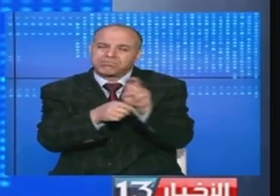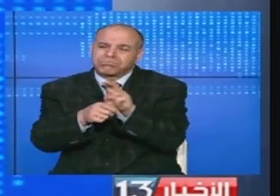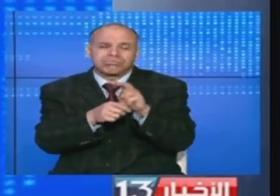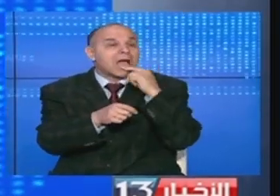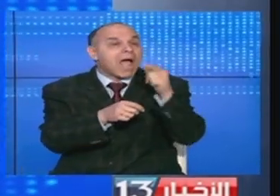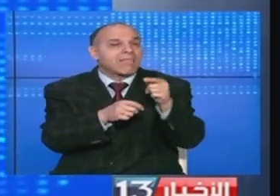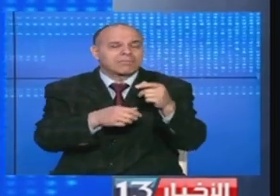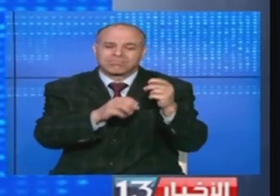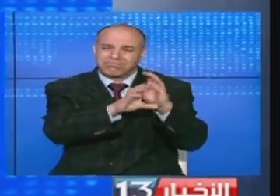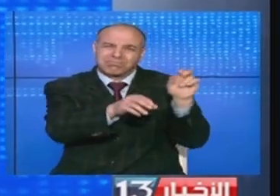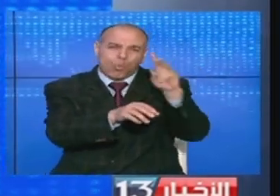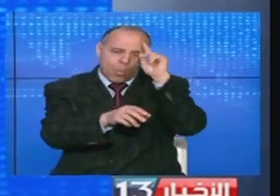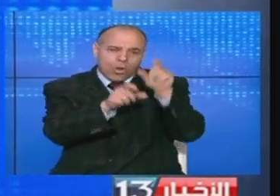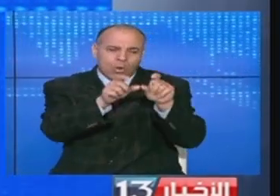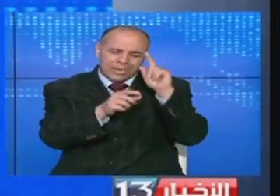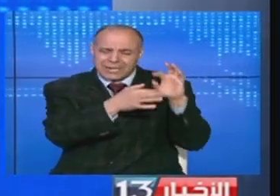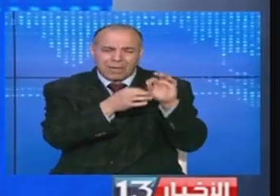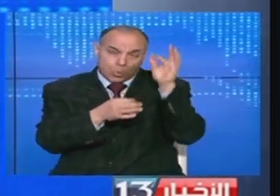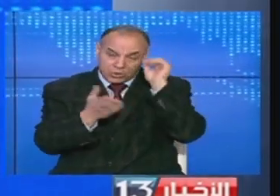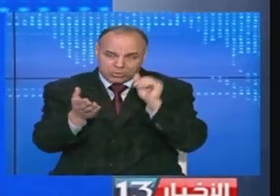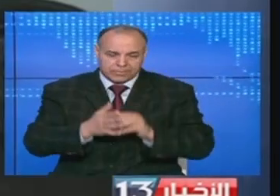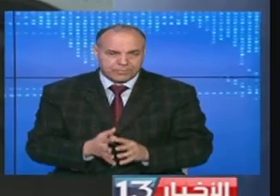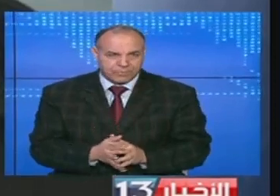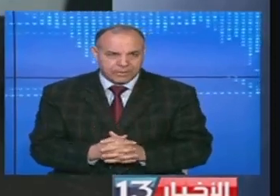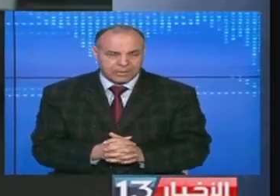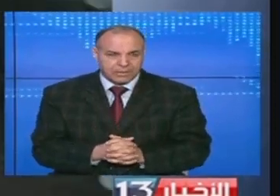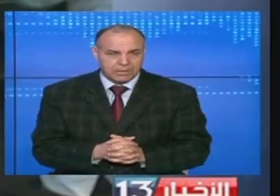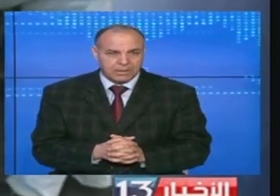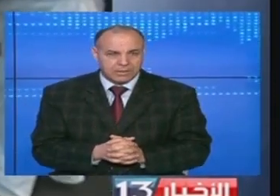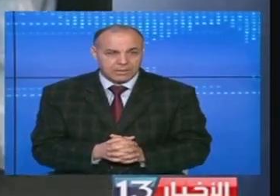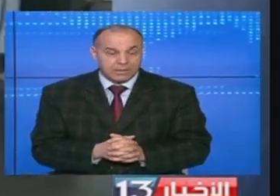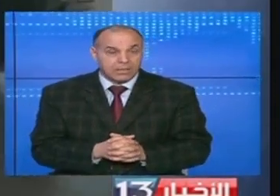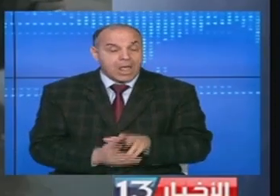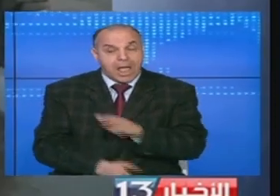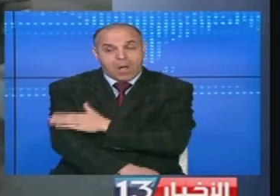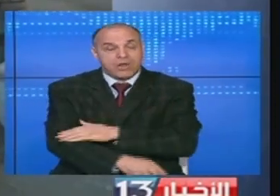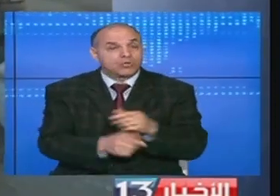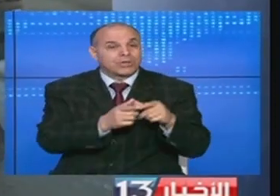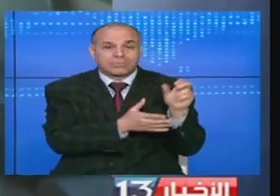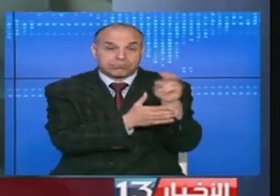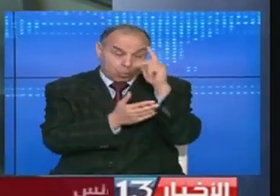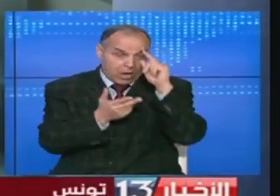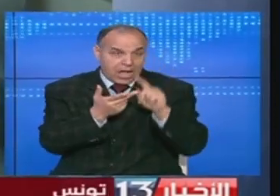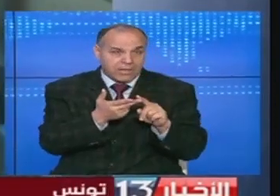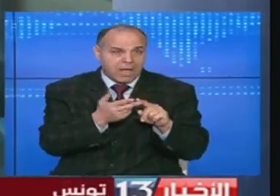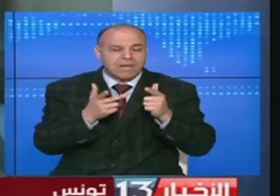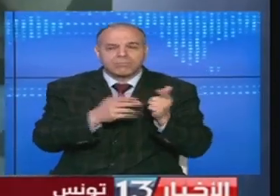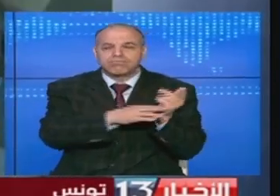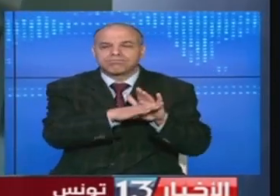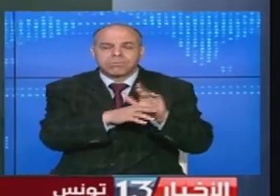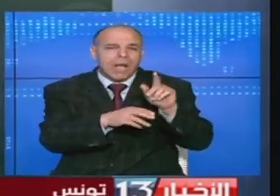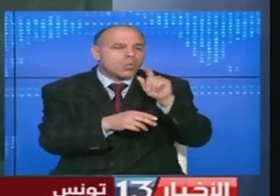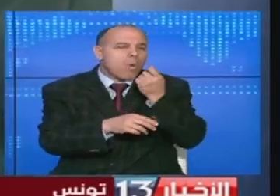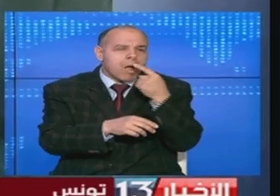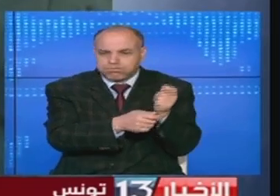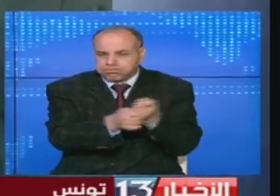المستعمله وسائل النقل العموميه ان تلقى او اناشيد في تونس في عمليات تاخير